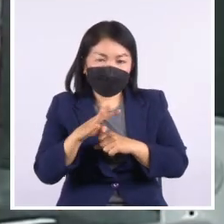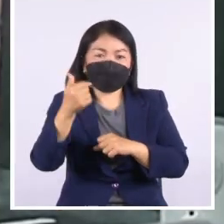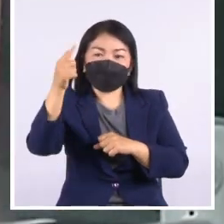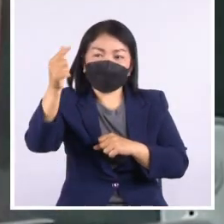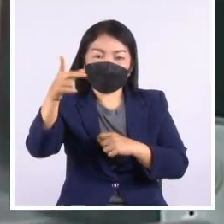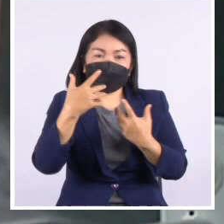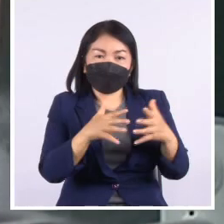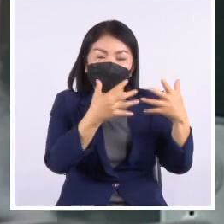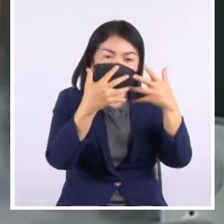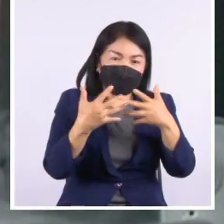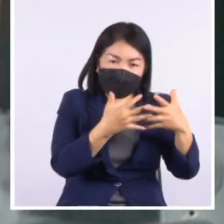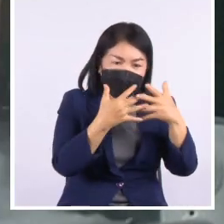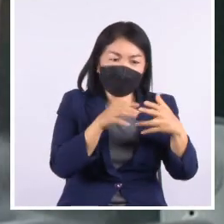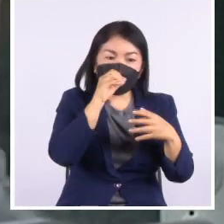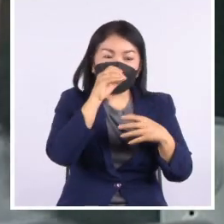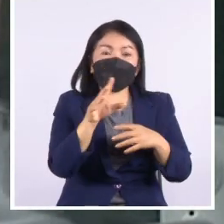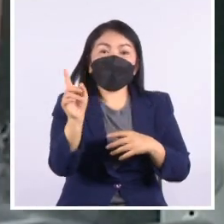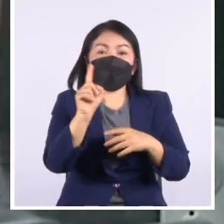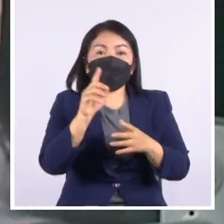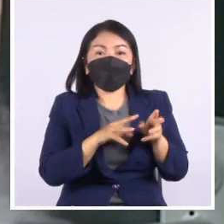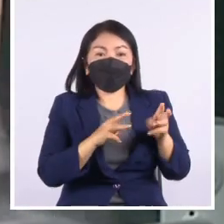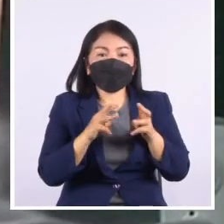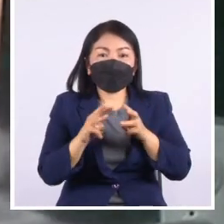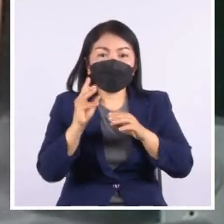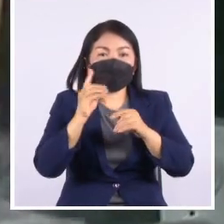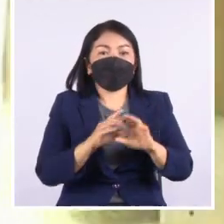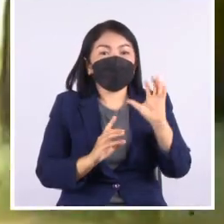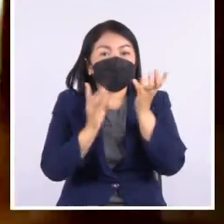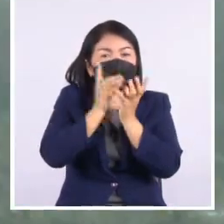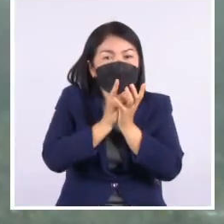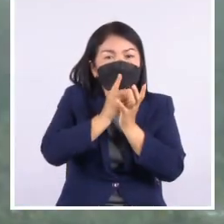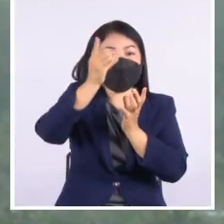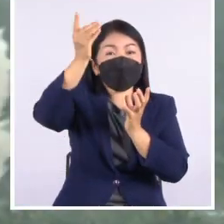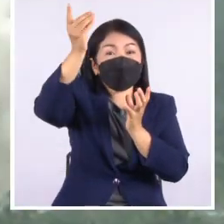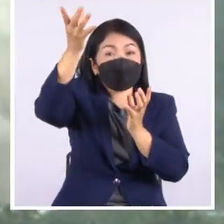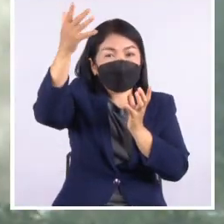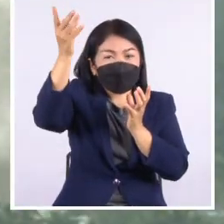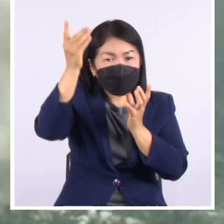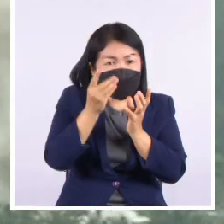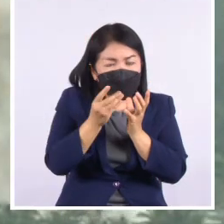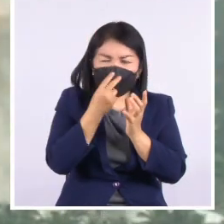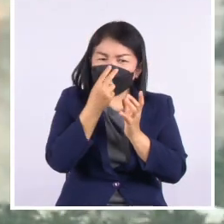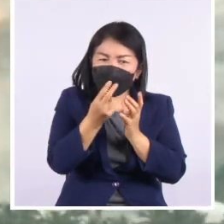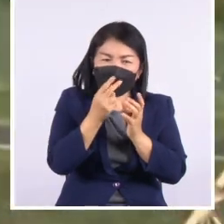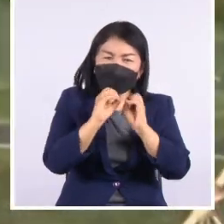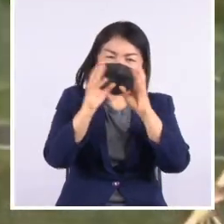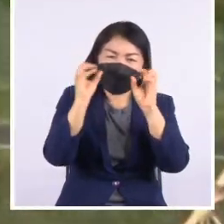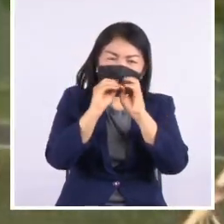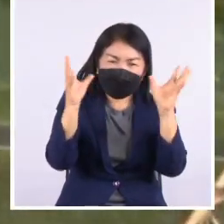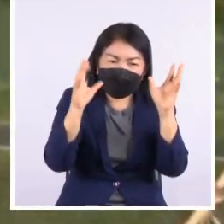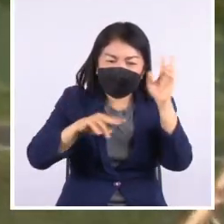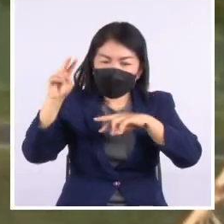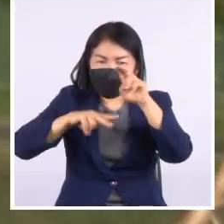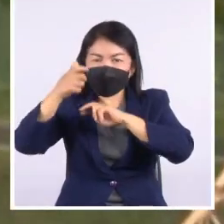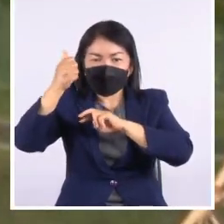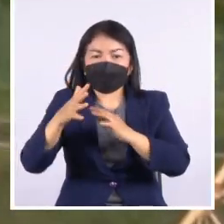ดที่ชิ้นส่วนของจรวดที่กลับมาสู่จากนอกโลกจะไม่สามารถระบุตำแหน่งทิศทางได้แน่นอนและก็ควบคุมไม่ได้จน